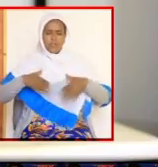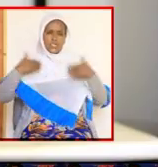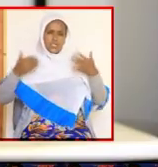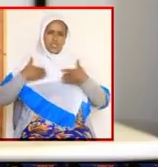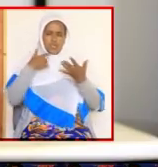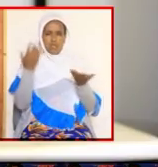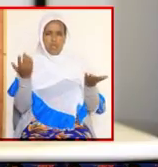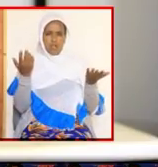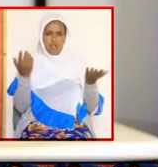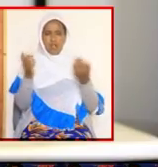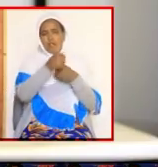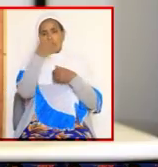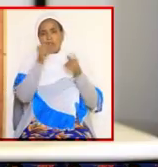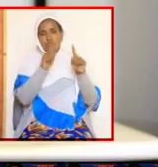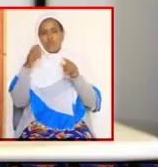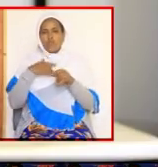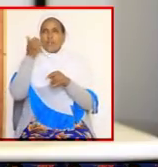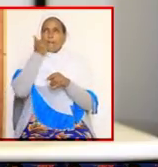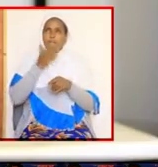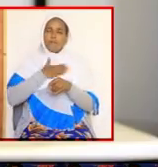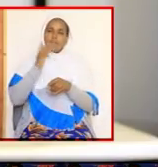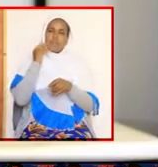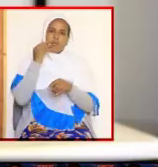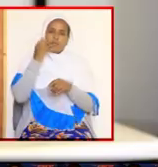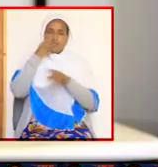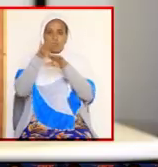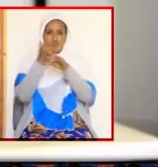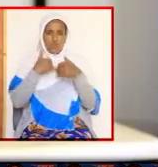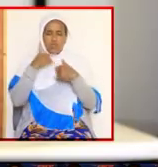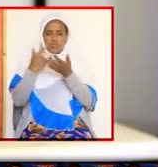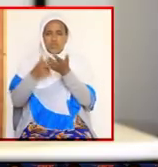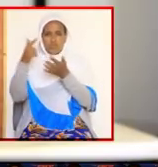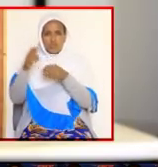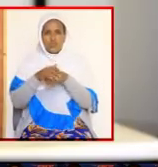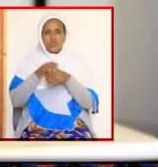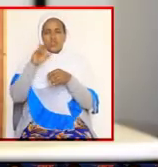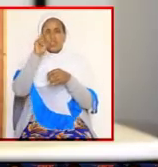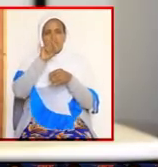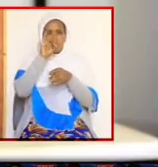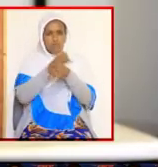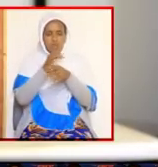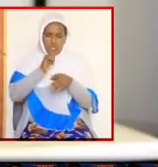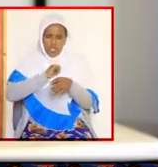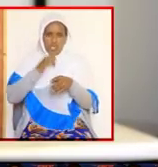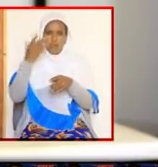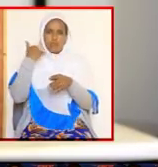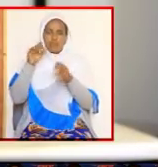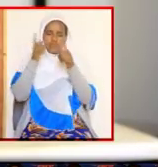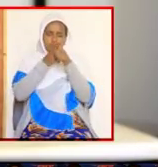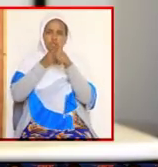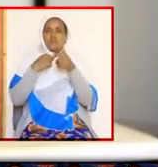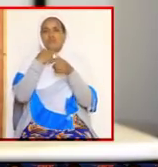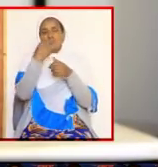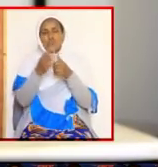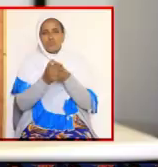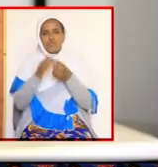በጣም ደስታለሁ ደስ ይለኛል። ሌላውን ደግሞ አሁን መቤቴ ማርያም ለምንሻለሁ የሚል መዝሙር አለ። እሱ ድሩማ ጉም ወደ እኔው ነበርኩ መጀመሪያ